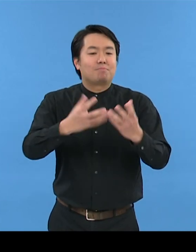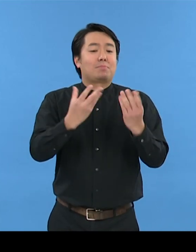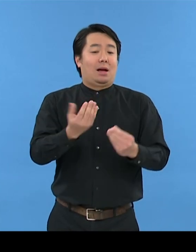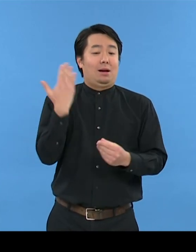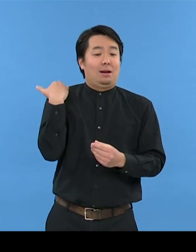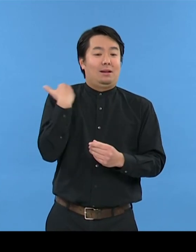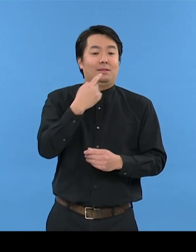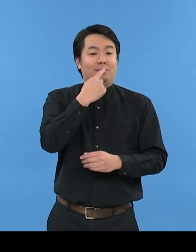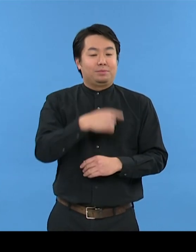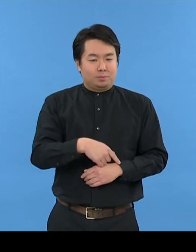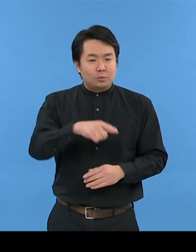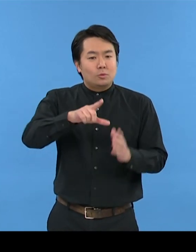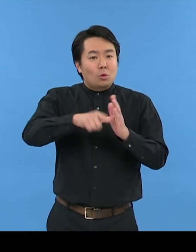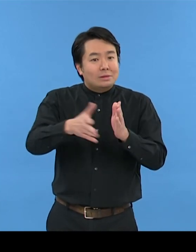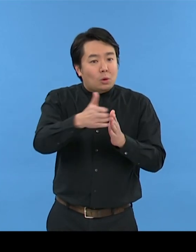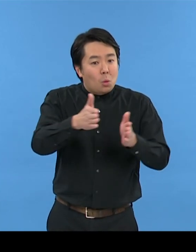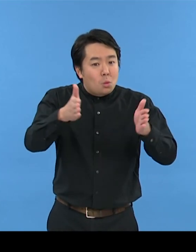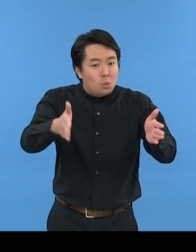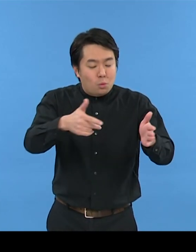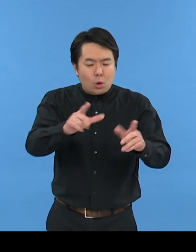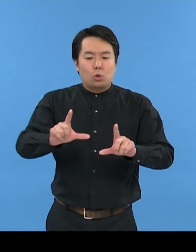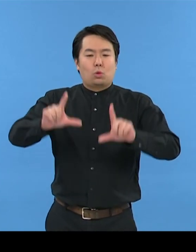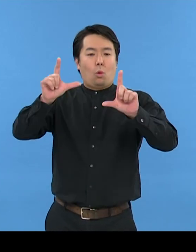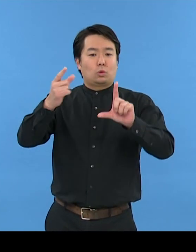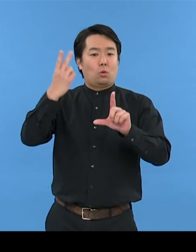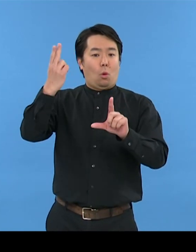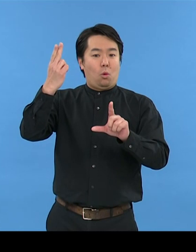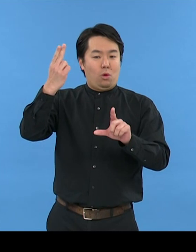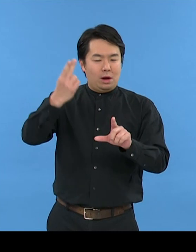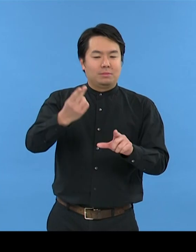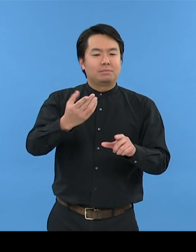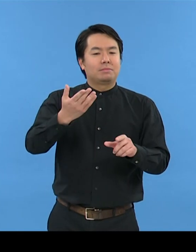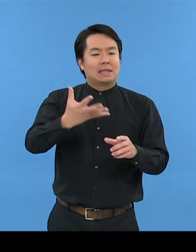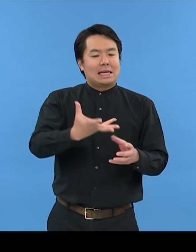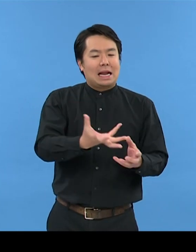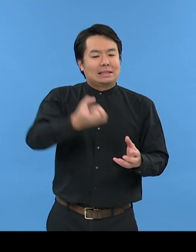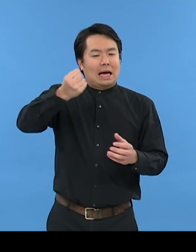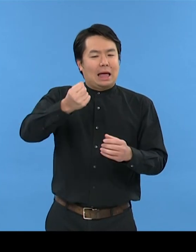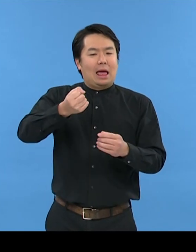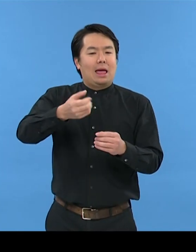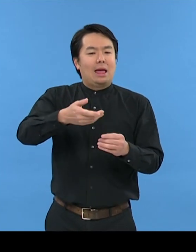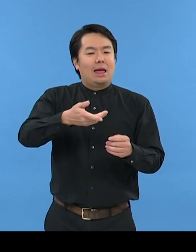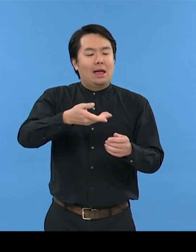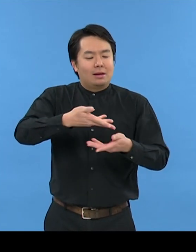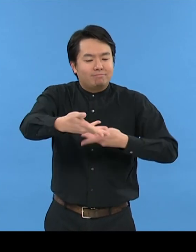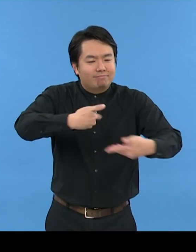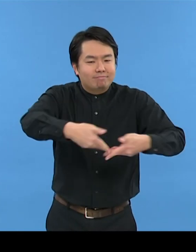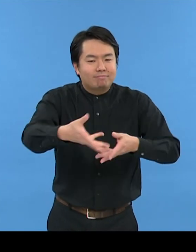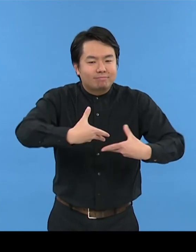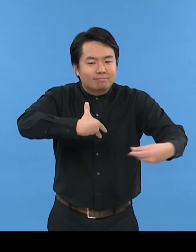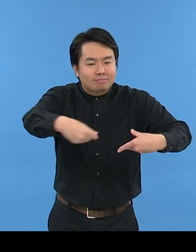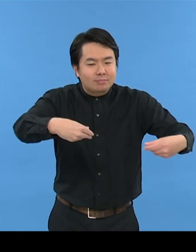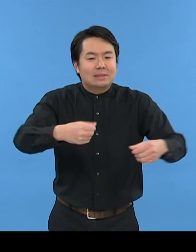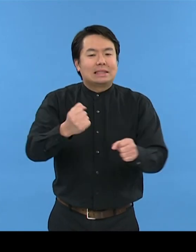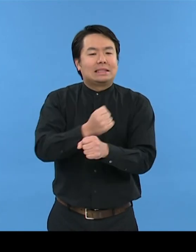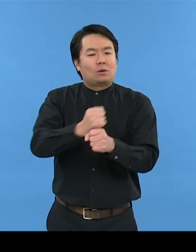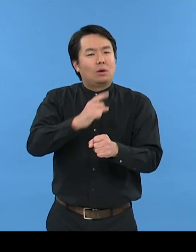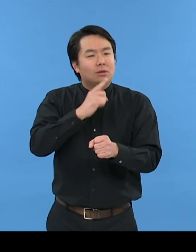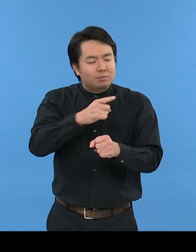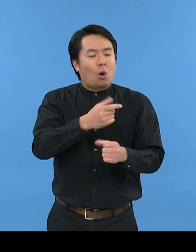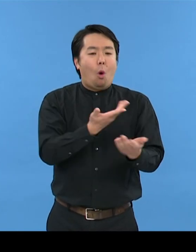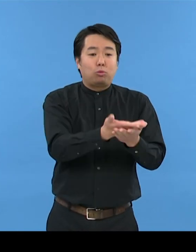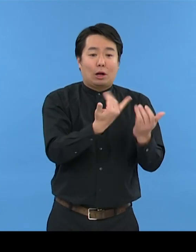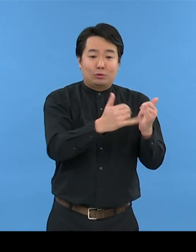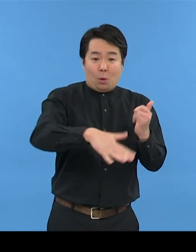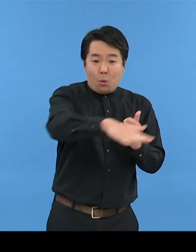ちょうどその時期は東京都が刈り上げ事業と言ってホームレスさんをアパートにこの移すということの作業を手伝わせていただい